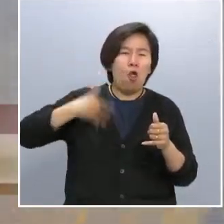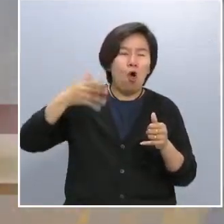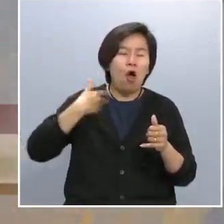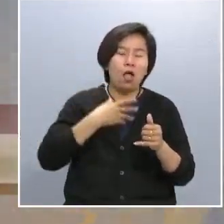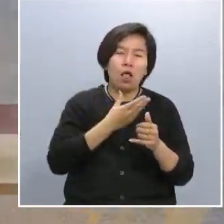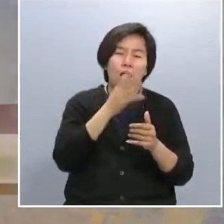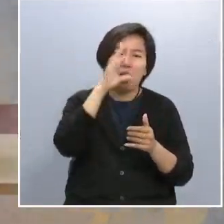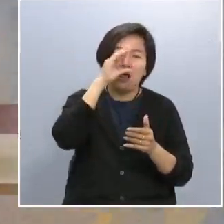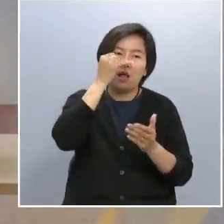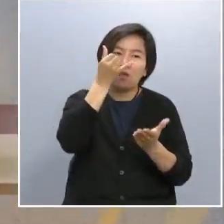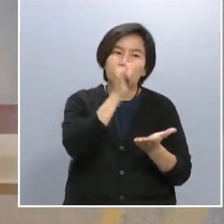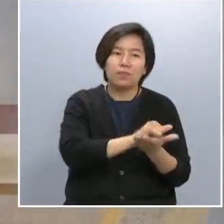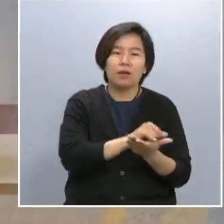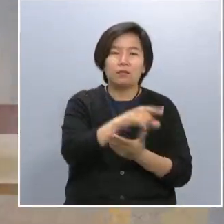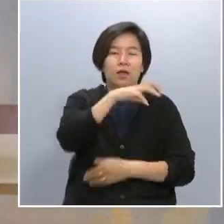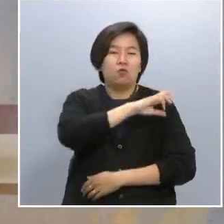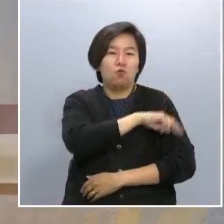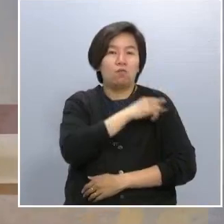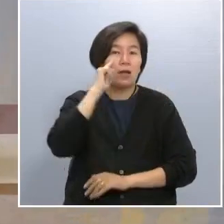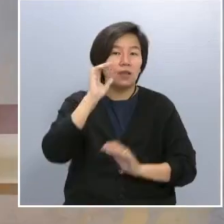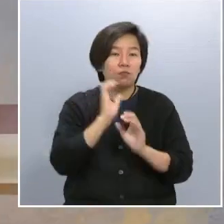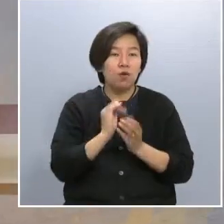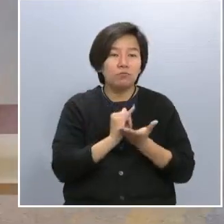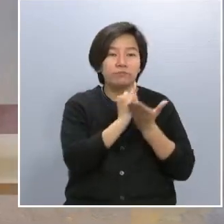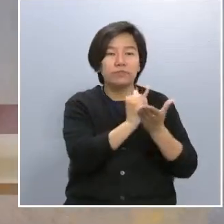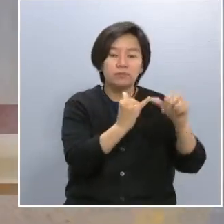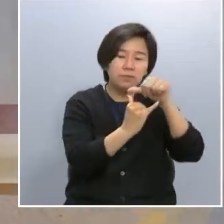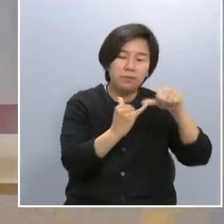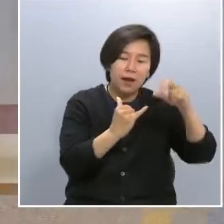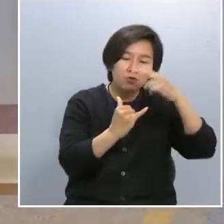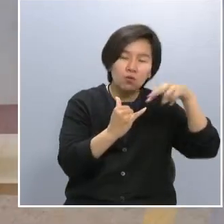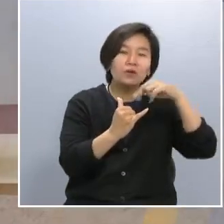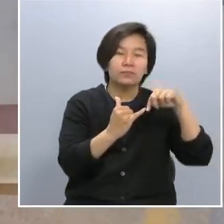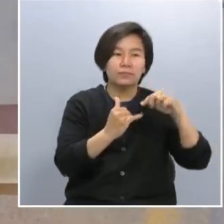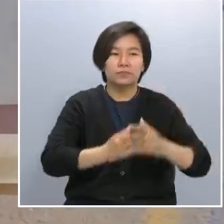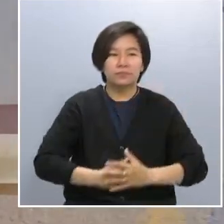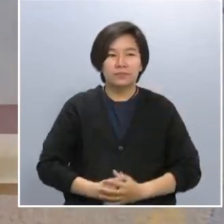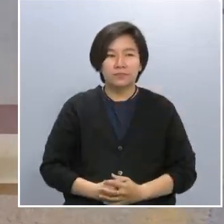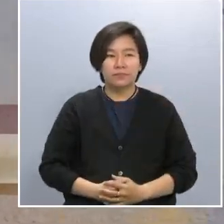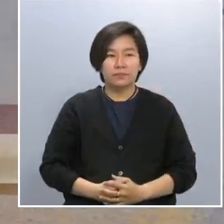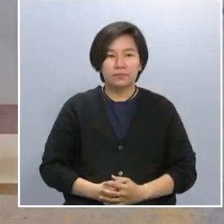แต่ว่าก็นำร่างส่งนิติเวชโรงพยาบาลตำรวจเพื่อชันสูตรหาสาเหตุที่ชัดเจนค่ะ ร่วมกตัญญูนะครับช่วยกันเก็บ